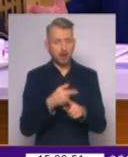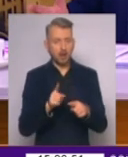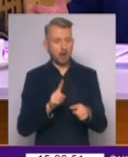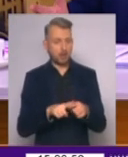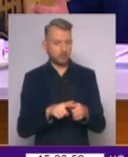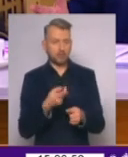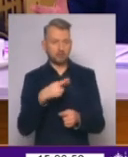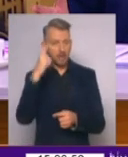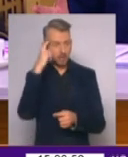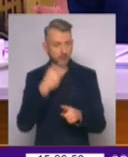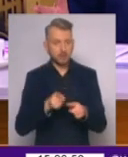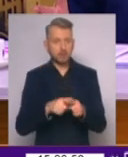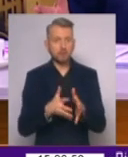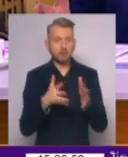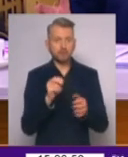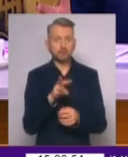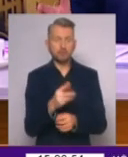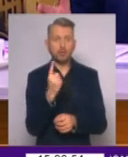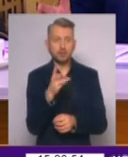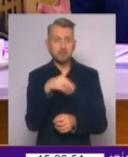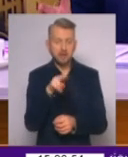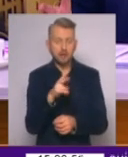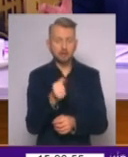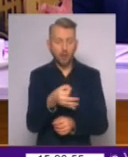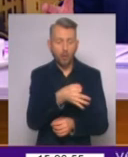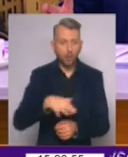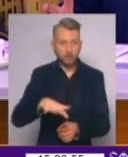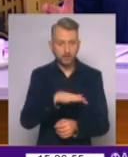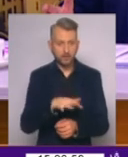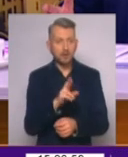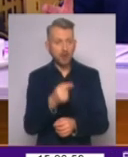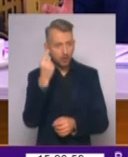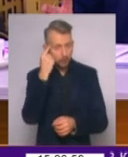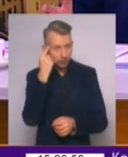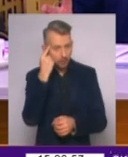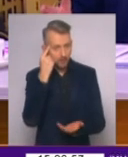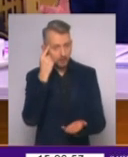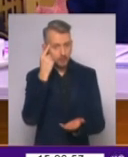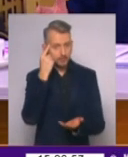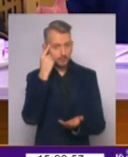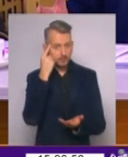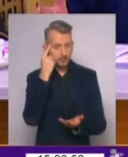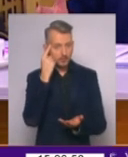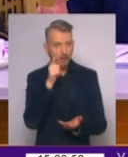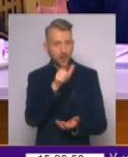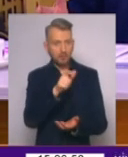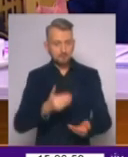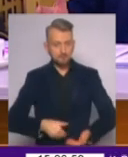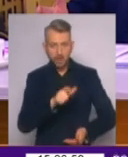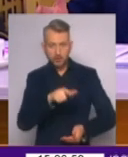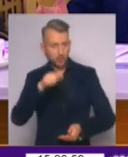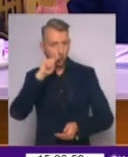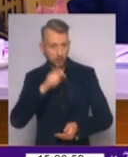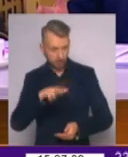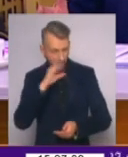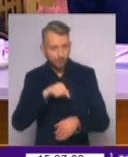навіть для Києва, це більше, ніж мільярд на область. Mm-hmm. Як ви думаєте, чи відчули би мешканці України,